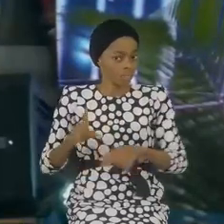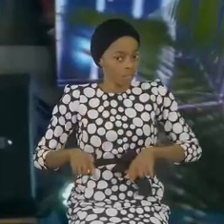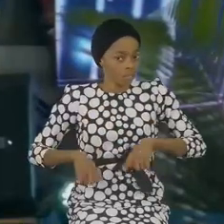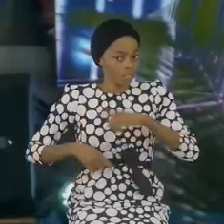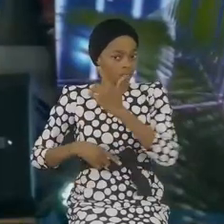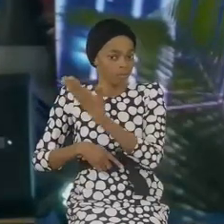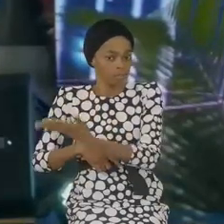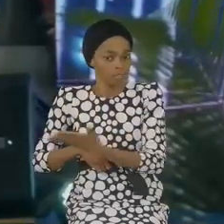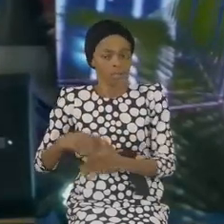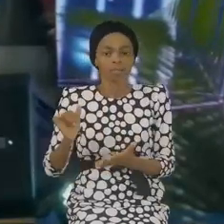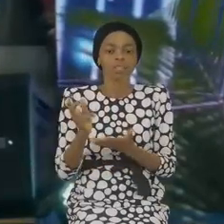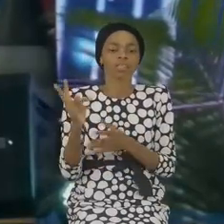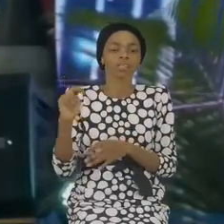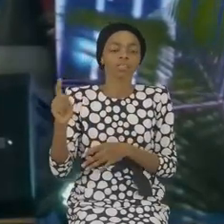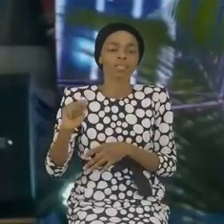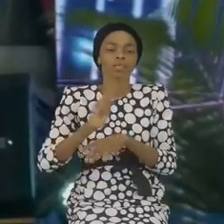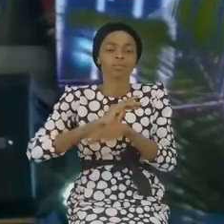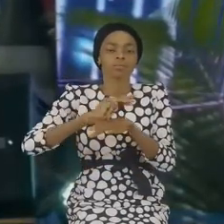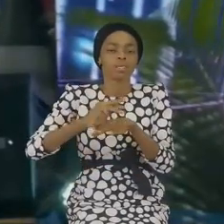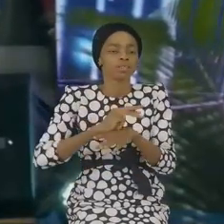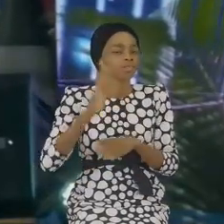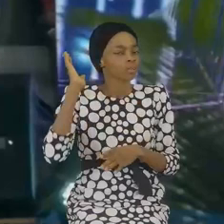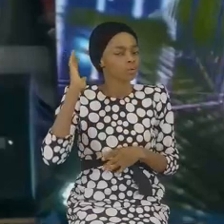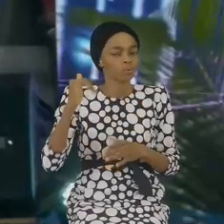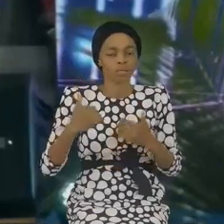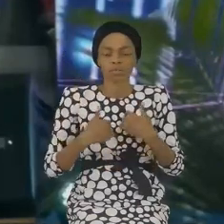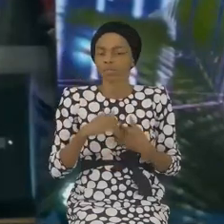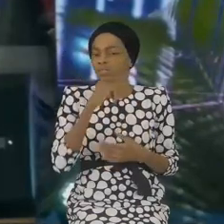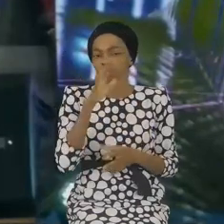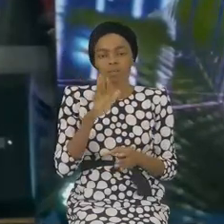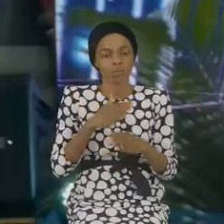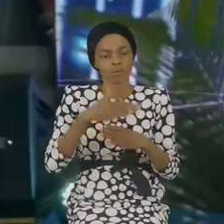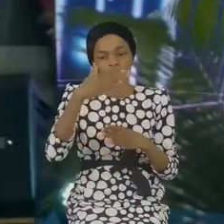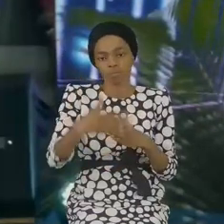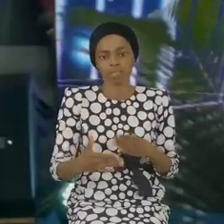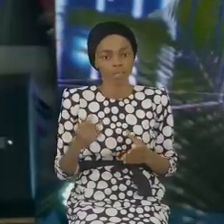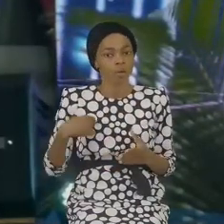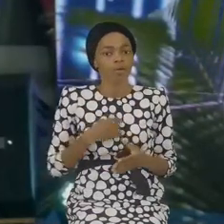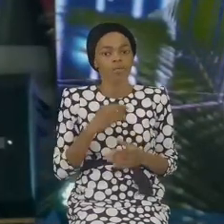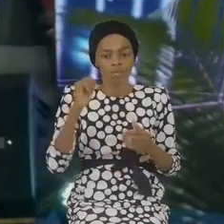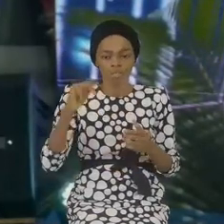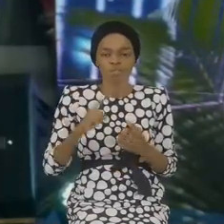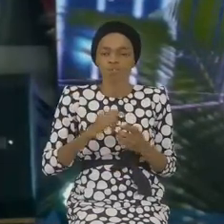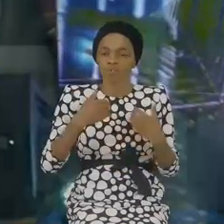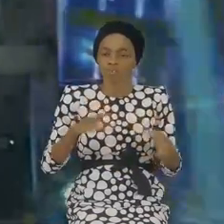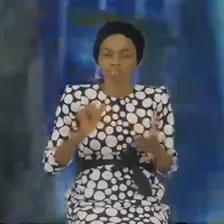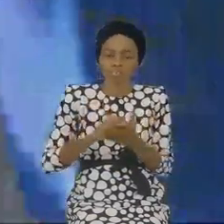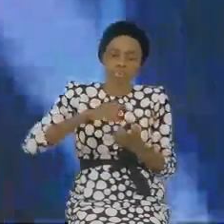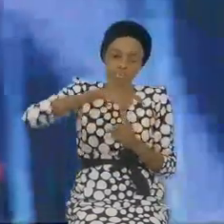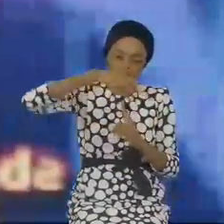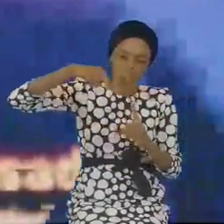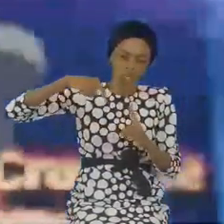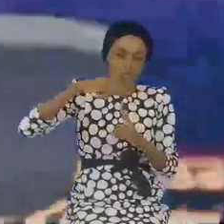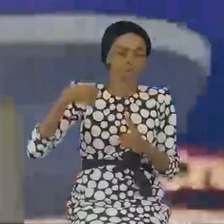le ministère n'aurait pas été achevé. Nous devons alors achever le cercle, nous